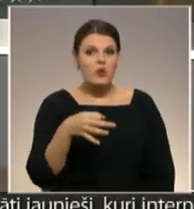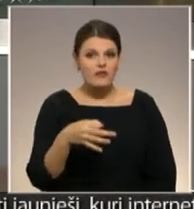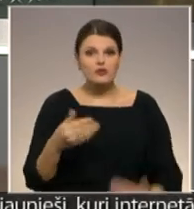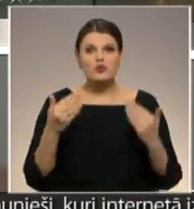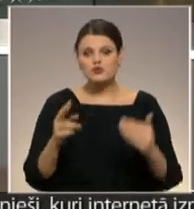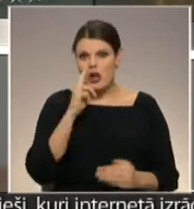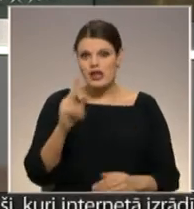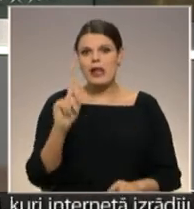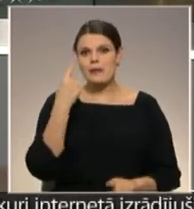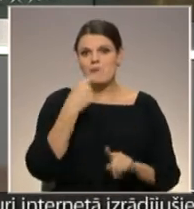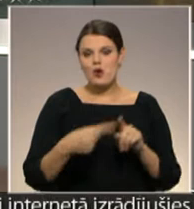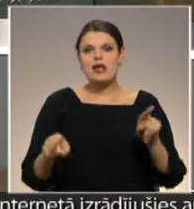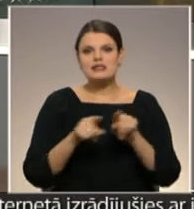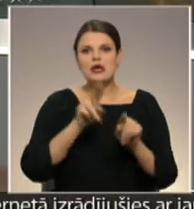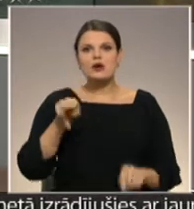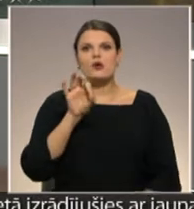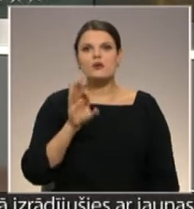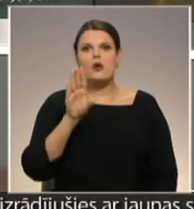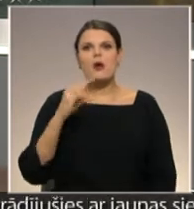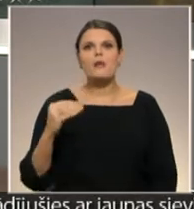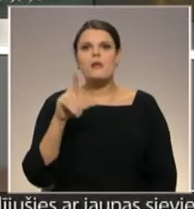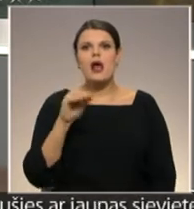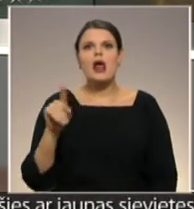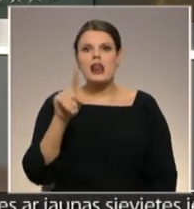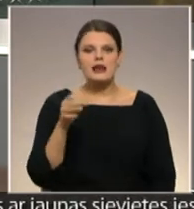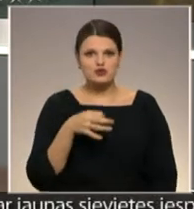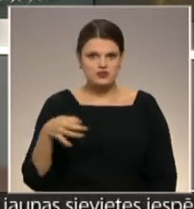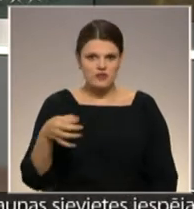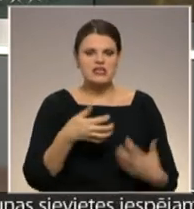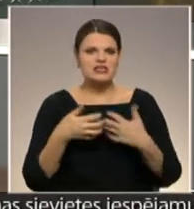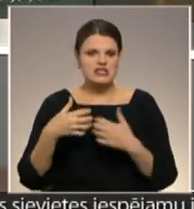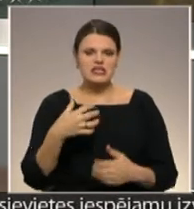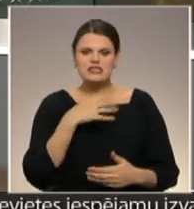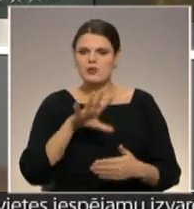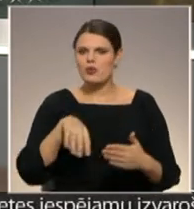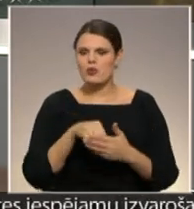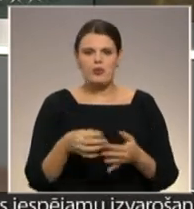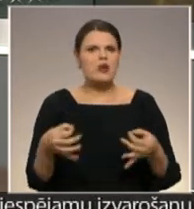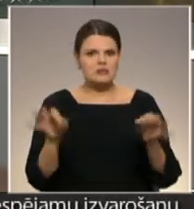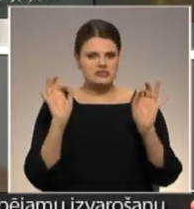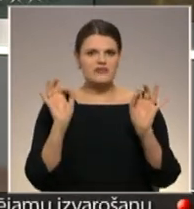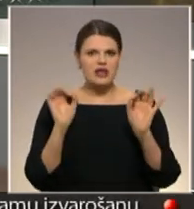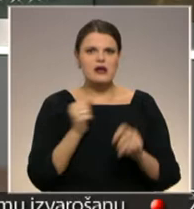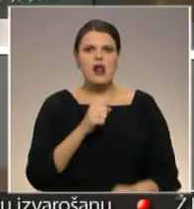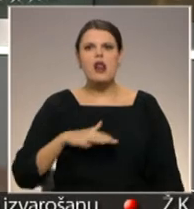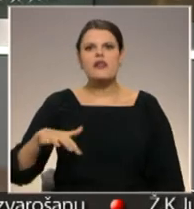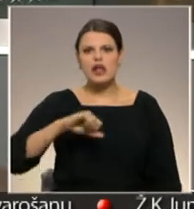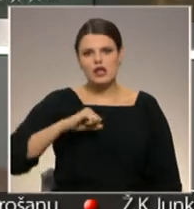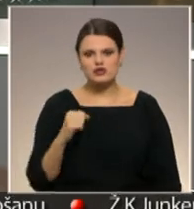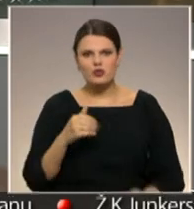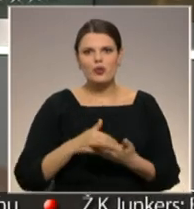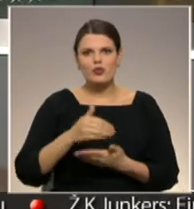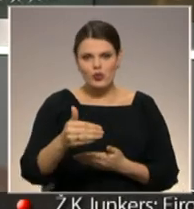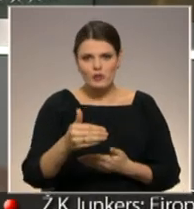pirmoreiz arī Dobeles novadā. Cīņa ar slimības sekām daudziet joprojām ir aktuāla. Latgales kolēģi turpina no saimniecības, kas pēc vairāk